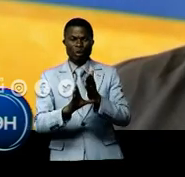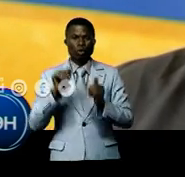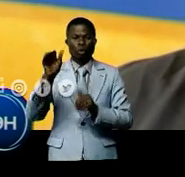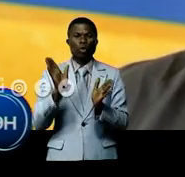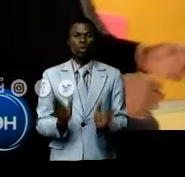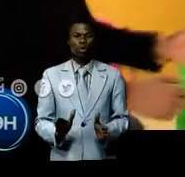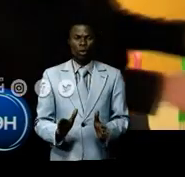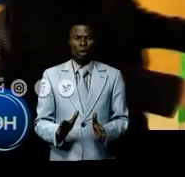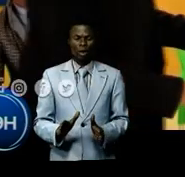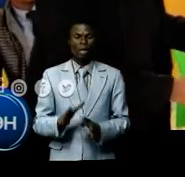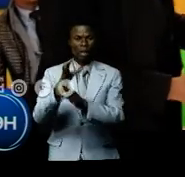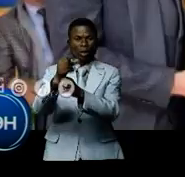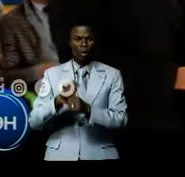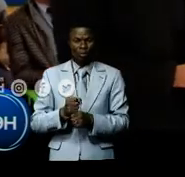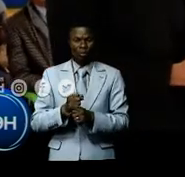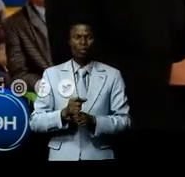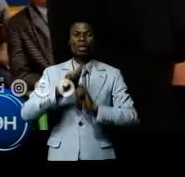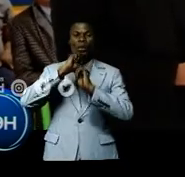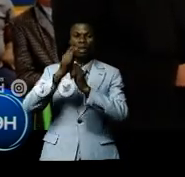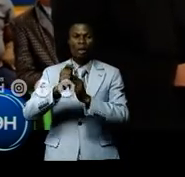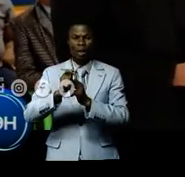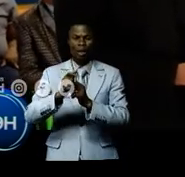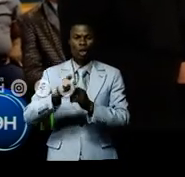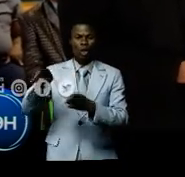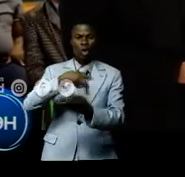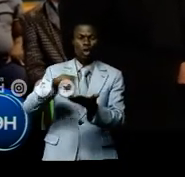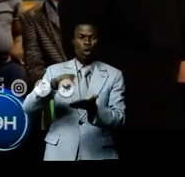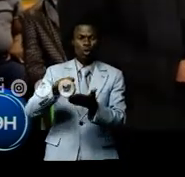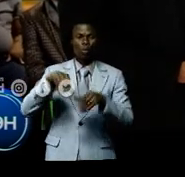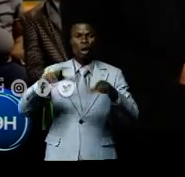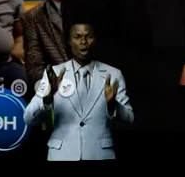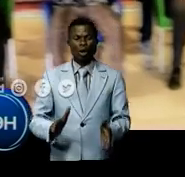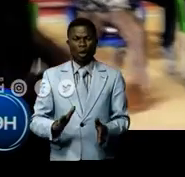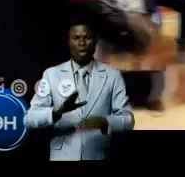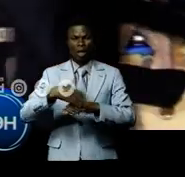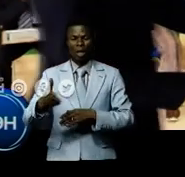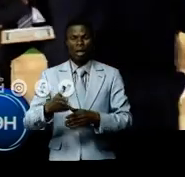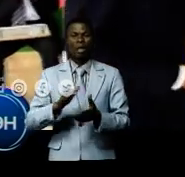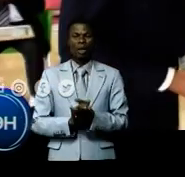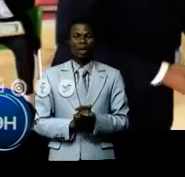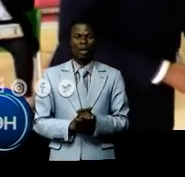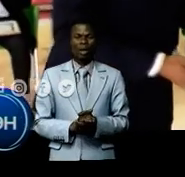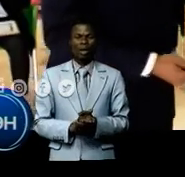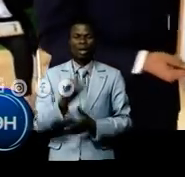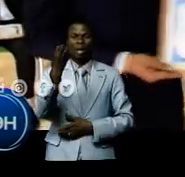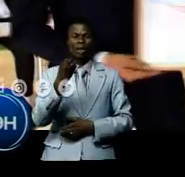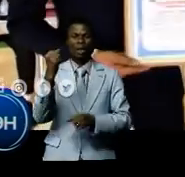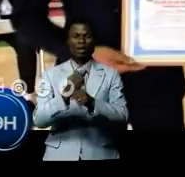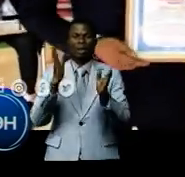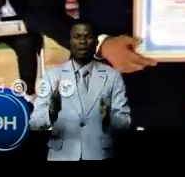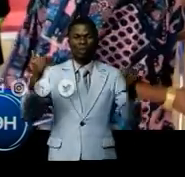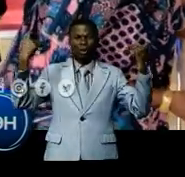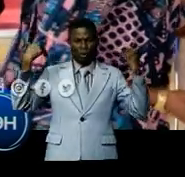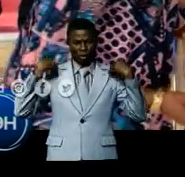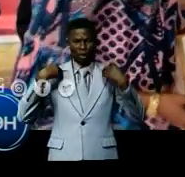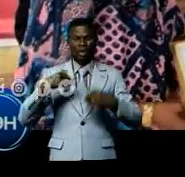Yangumba a reçu les prix pour la rumba congolaise. Ensuite est venu le tour de plus de 40 agents et cadres à